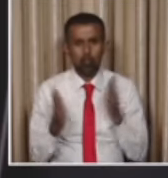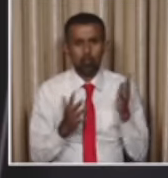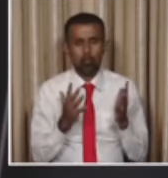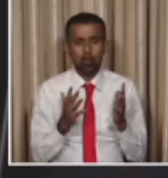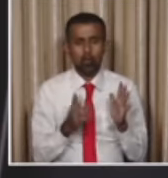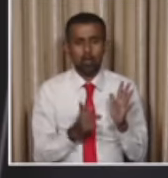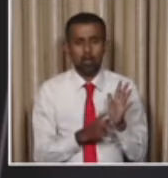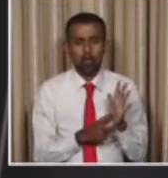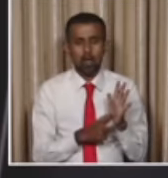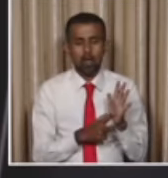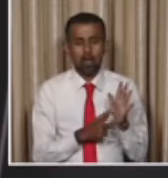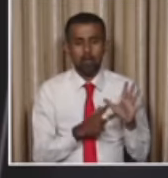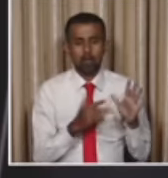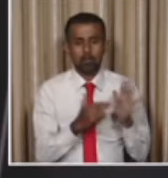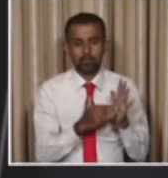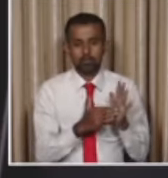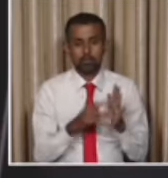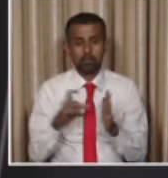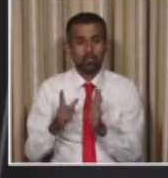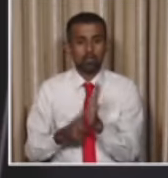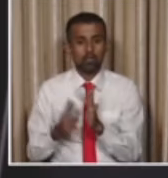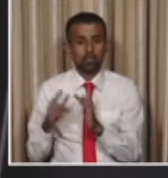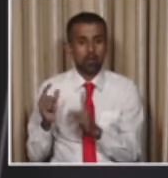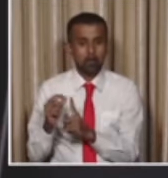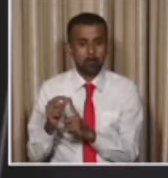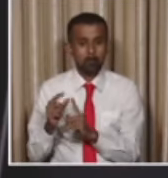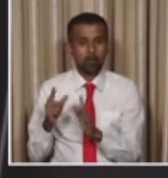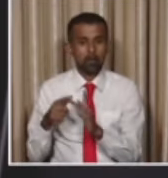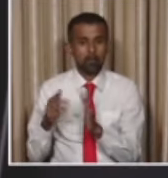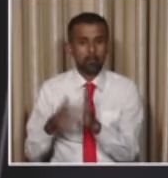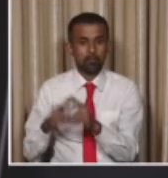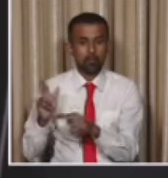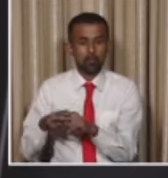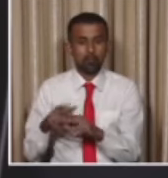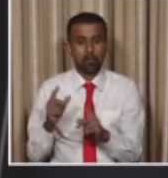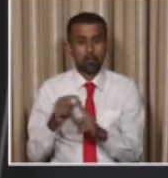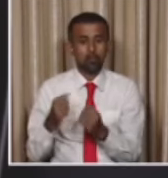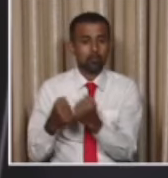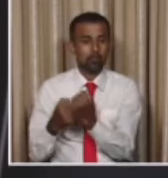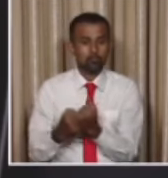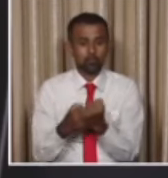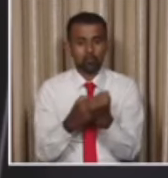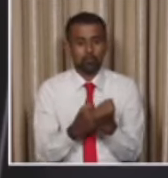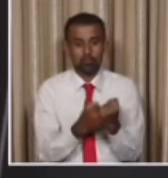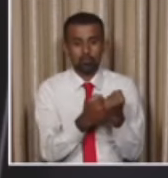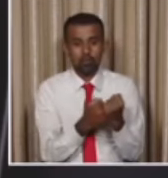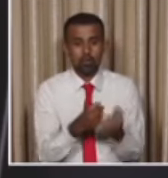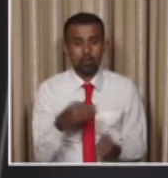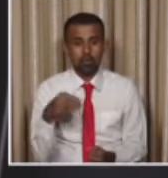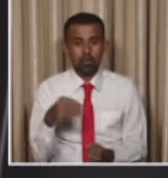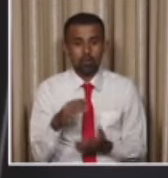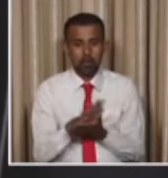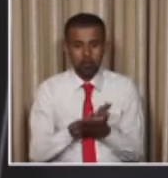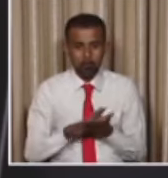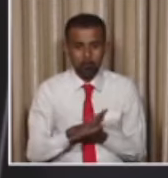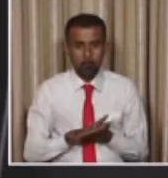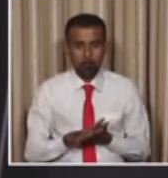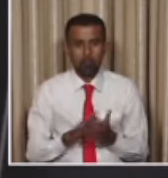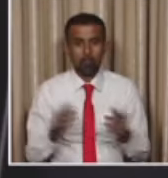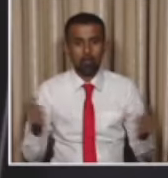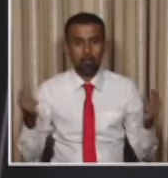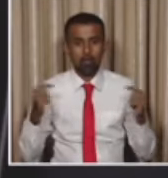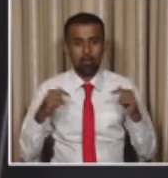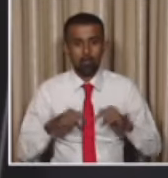ලසඩ් සමාගම ක්ලිපට් හාන්ස්ලා IMF පැරිස් ආධාර කණ්ඩායම් ණය ප්‍රතිව්‍යුහගතකරණය කරන්න කතා